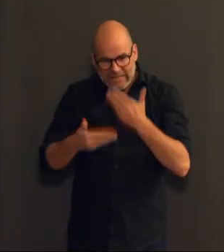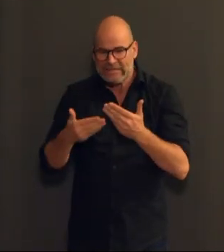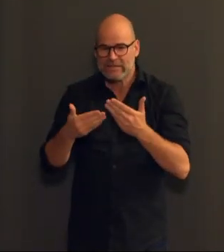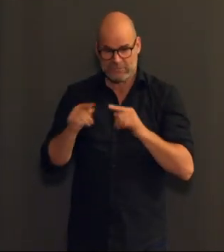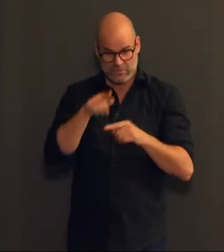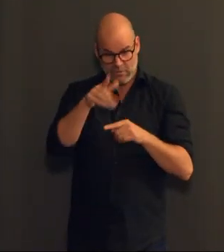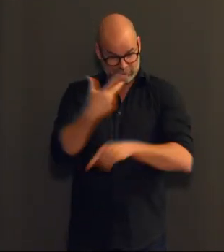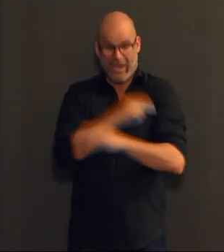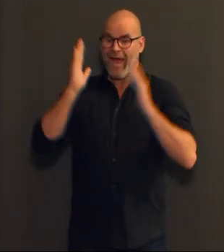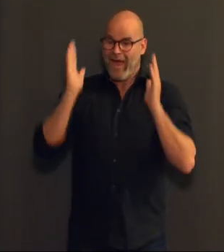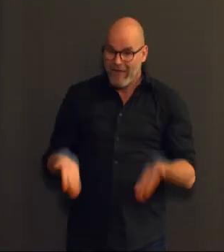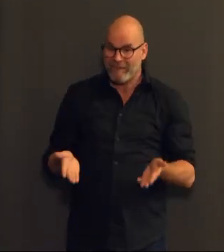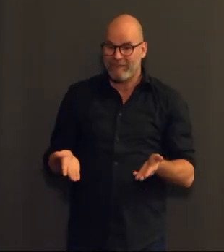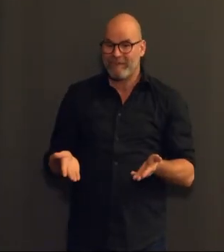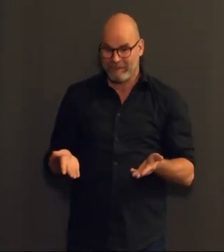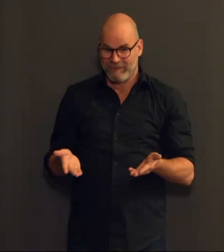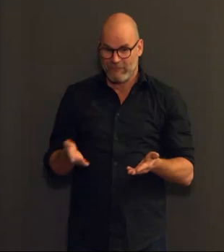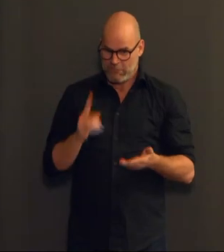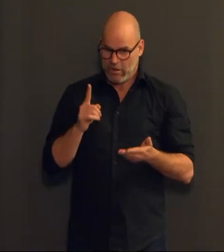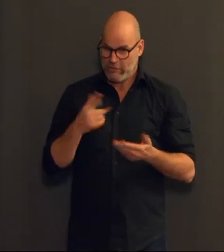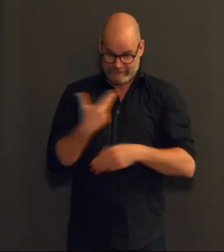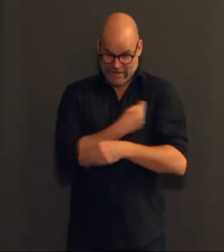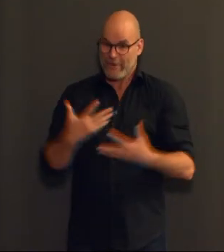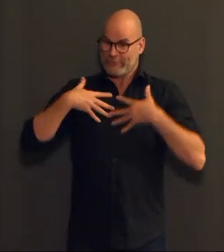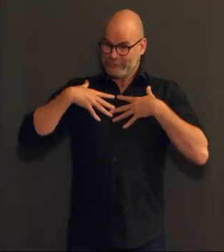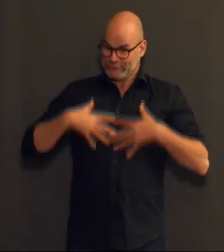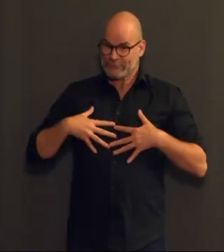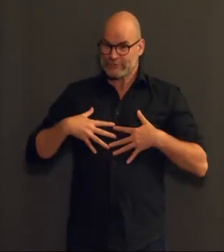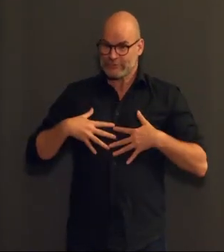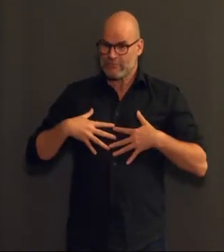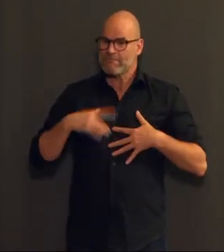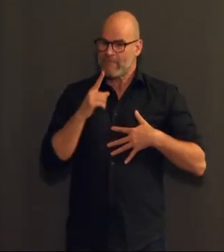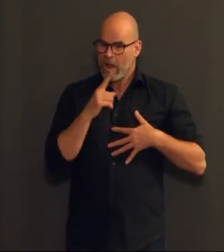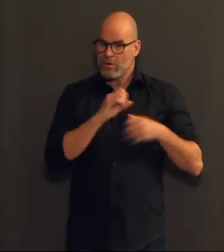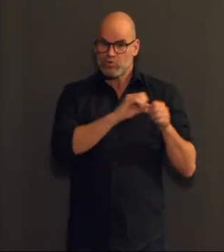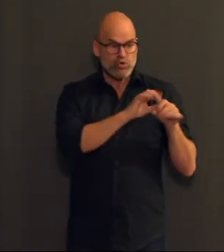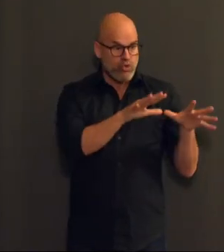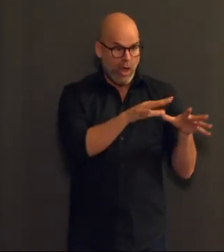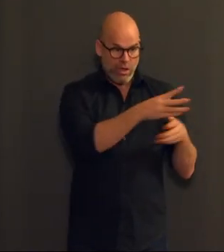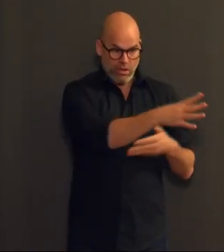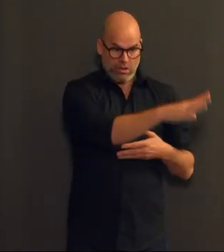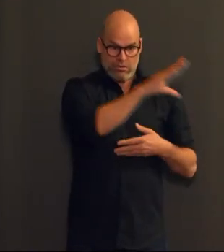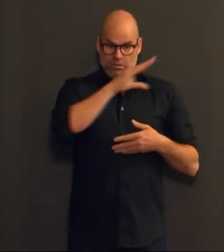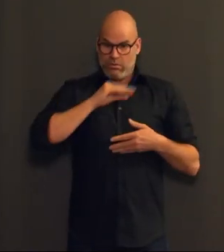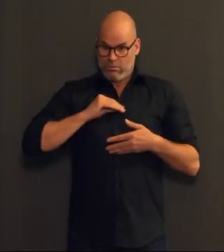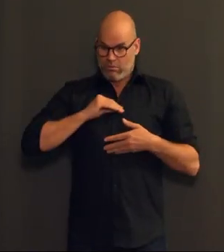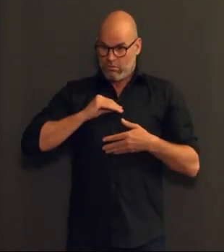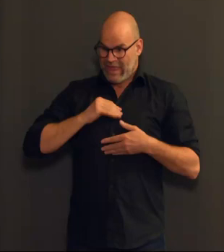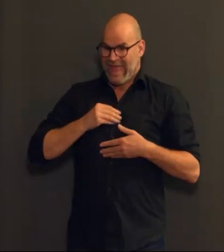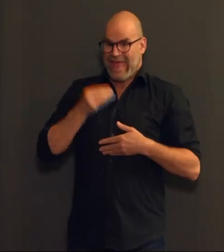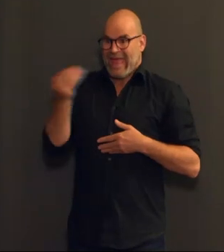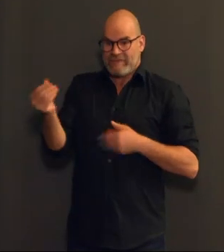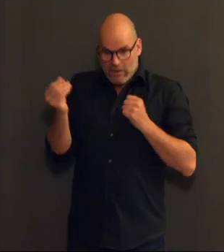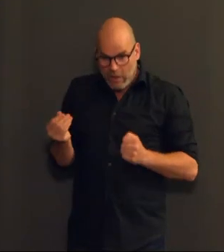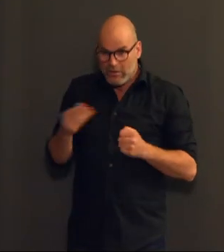virus overdragen aan de mensen in je omgeving. De mensen die nog niet werden gevaccineerd. Draag